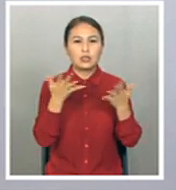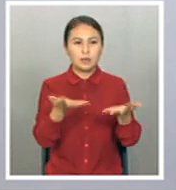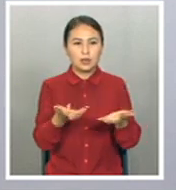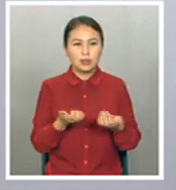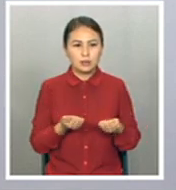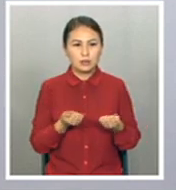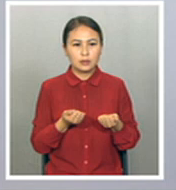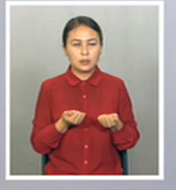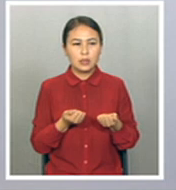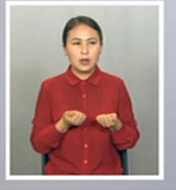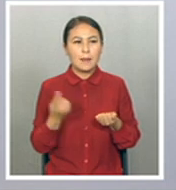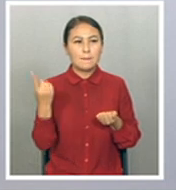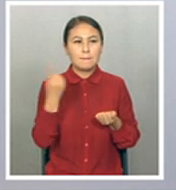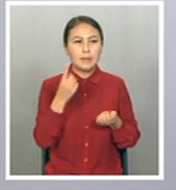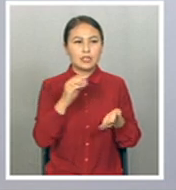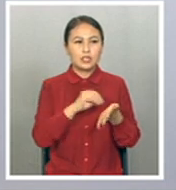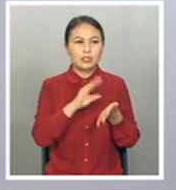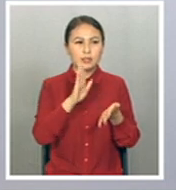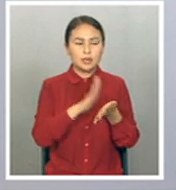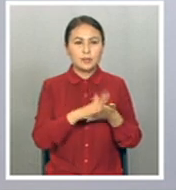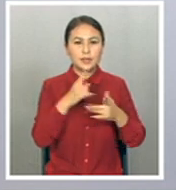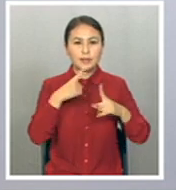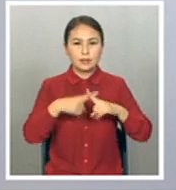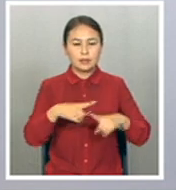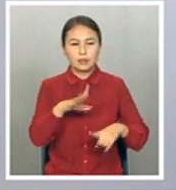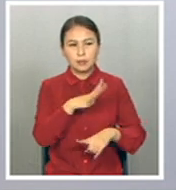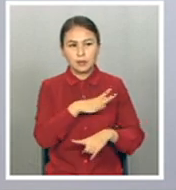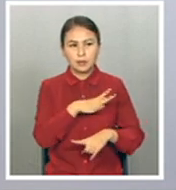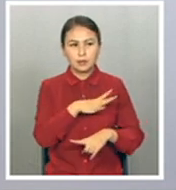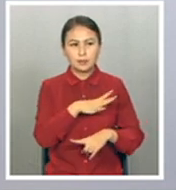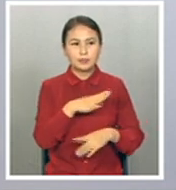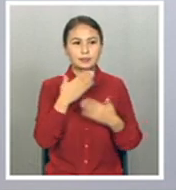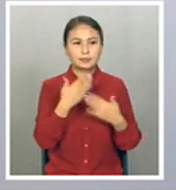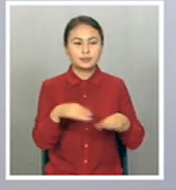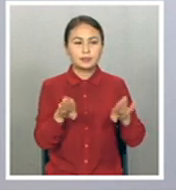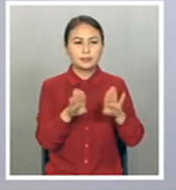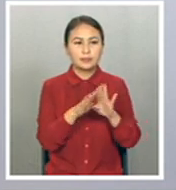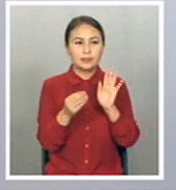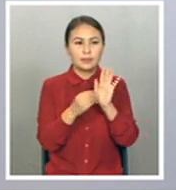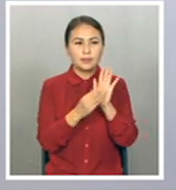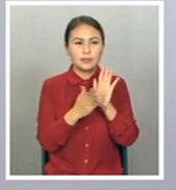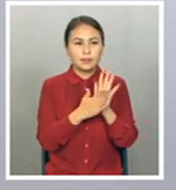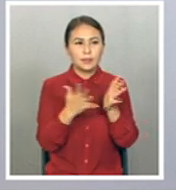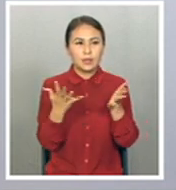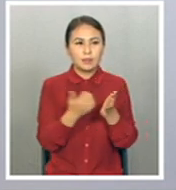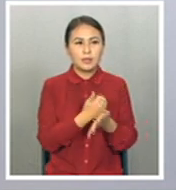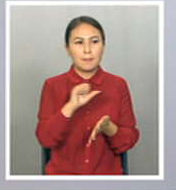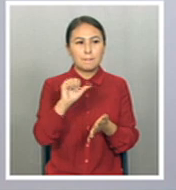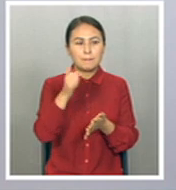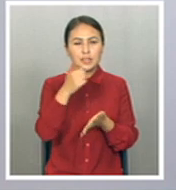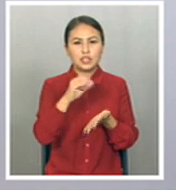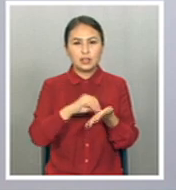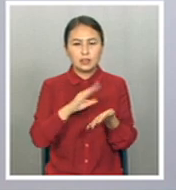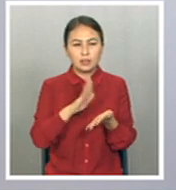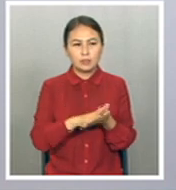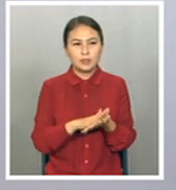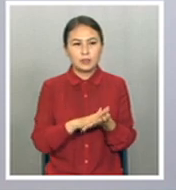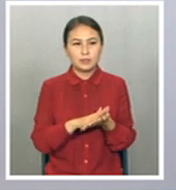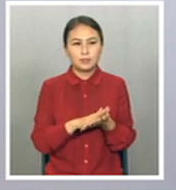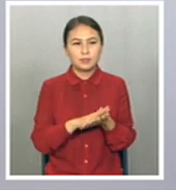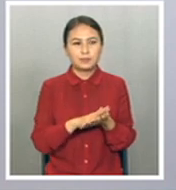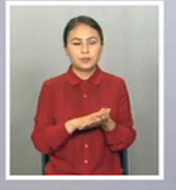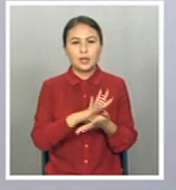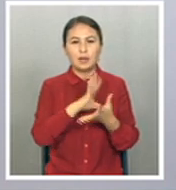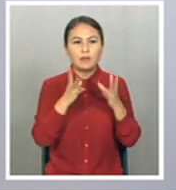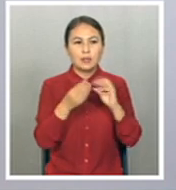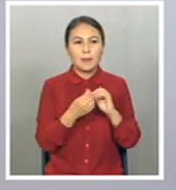Біз бірінші санымызды X деп алдық шартында. Демек осы тапқан X-іміз осы бірінші санымыз екен. Сонда